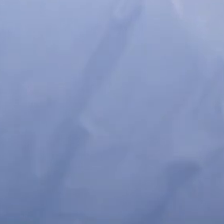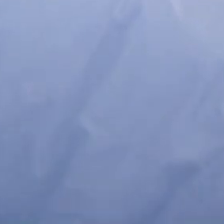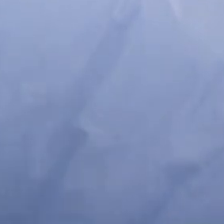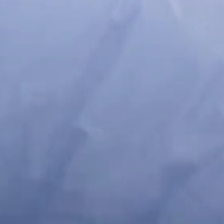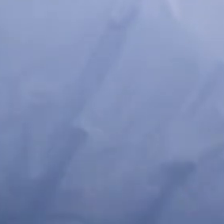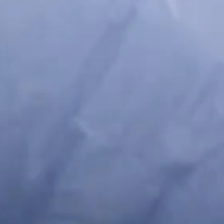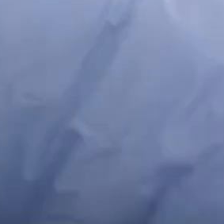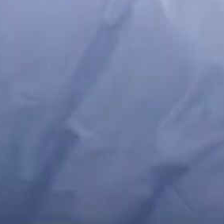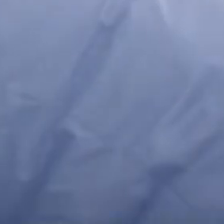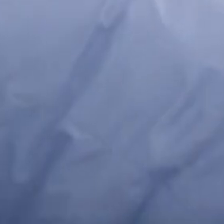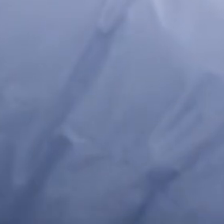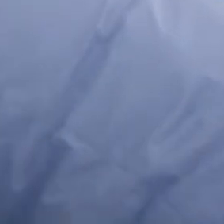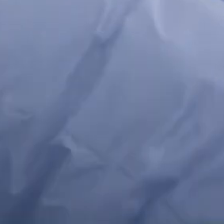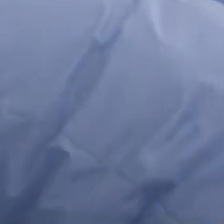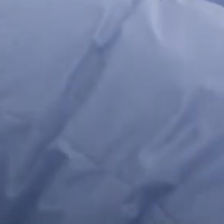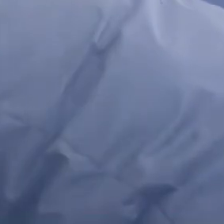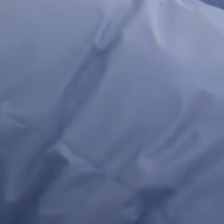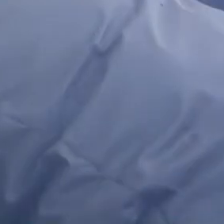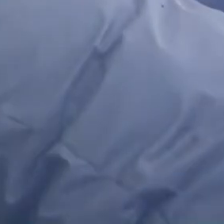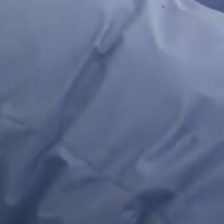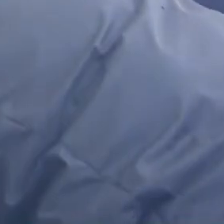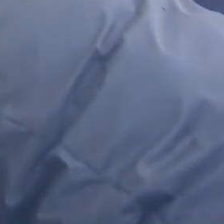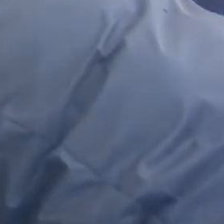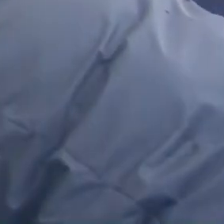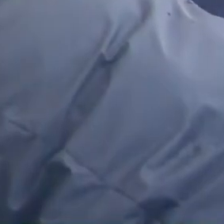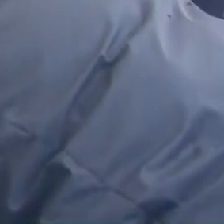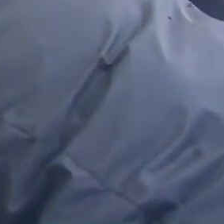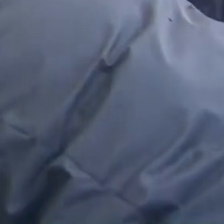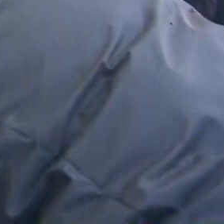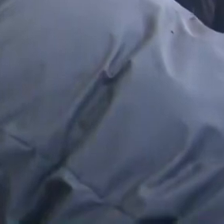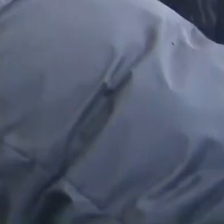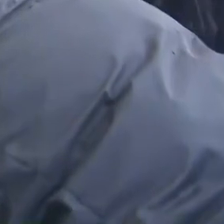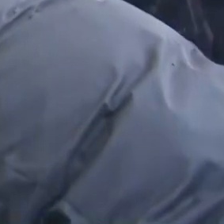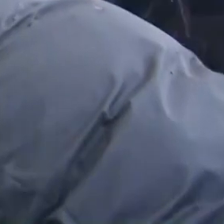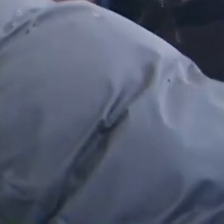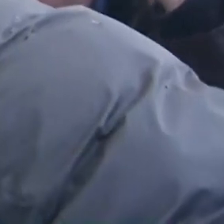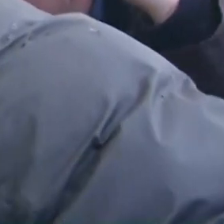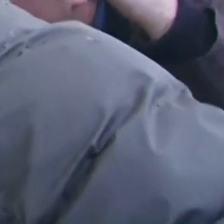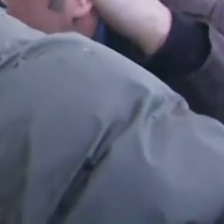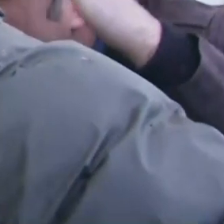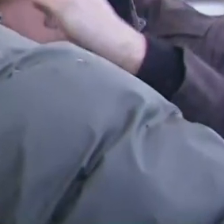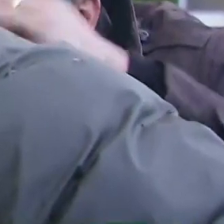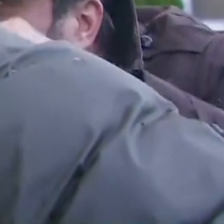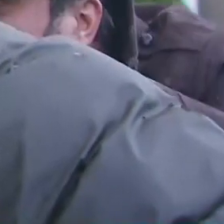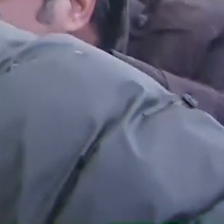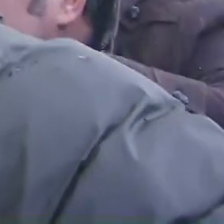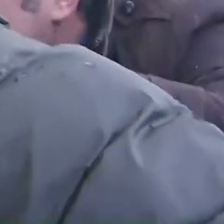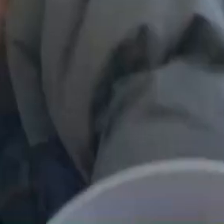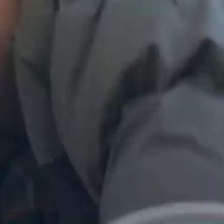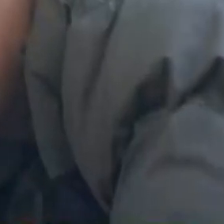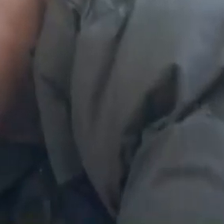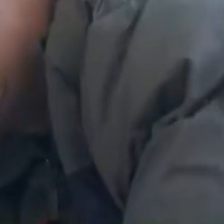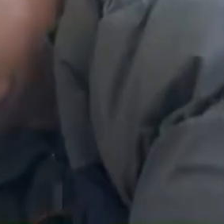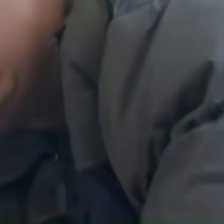Yavaşça kafalarını kaldırıp enkaza baktılar. Yarı korku, yarı tedirginlikle. Sarp dehşete kapılmış bir halde gözlerini kocaman